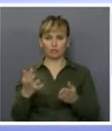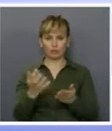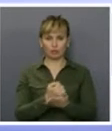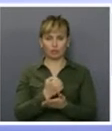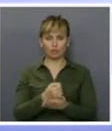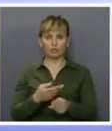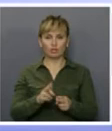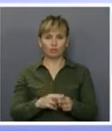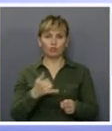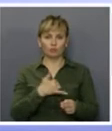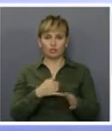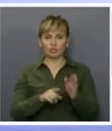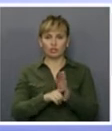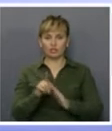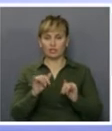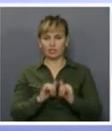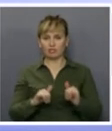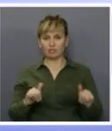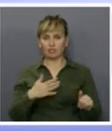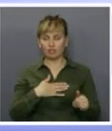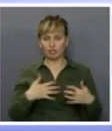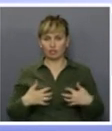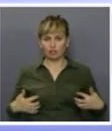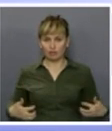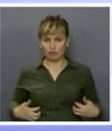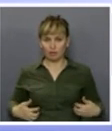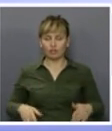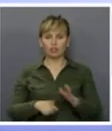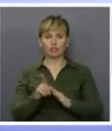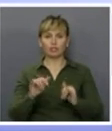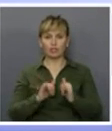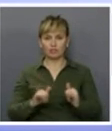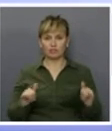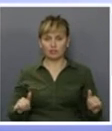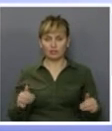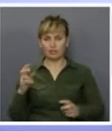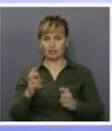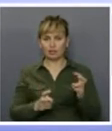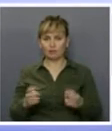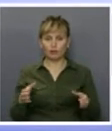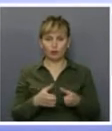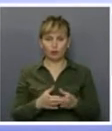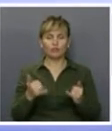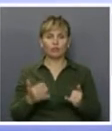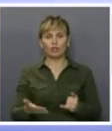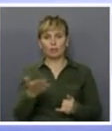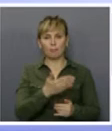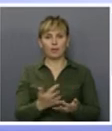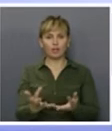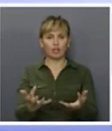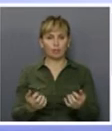К тому, что у нас начинает развиваться наше животноводство, начинает развиваться наш агросектор. Сегодня мы уже выбираем,